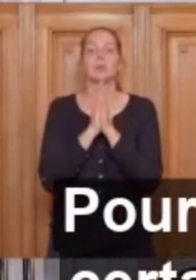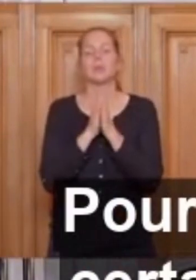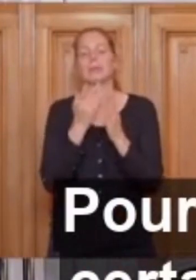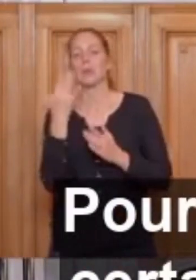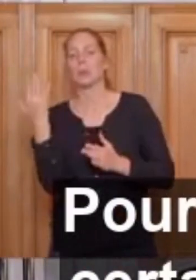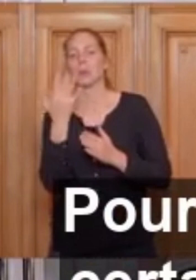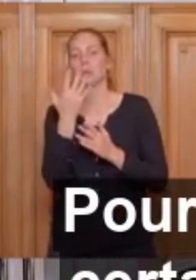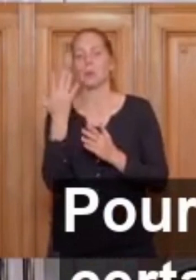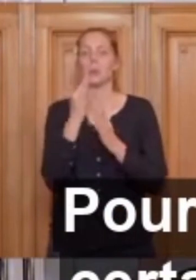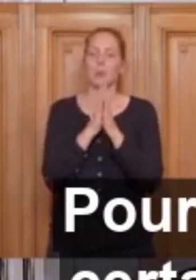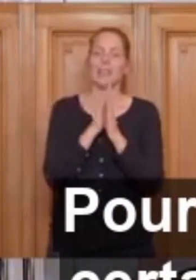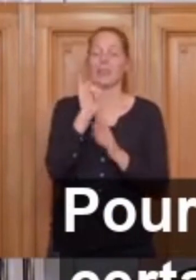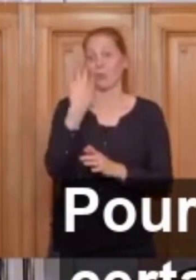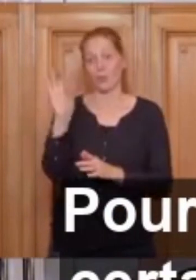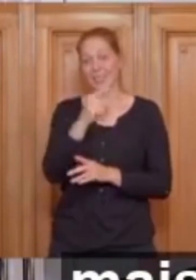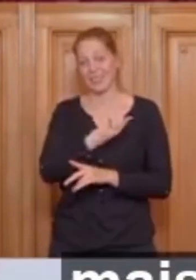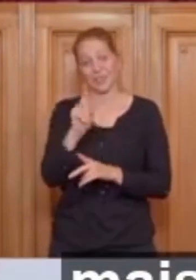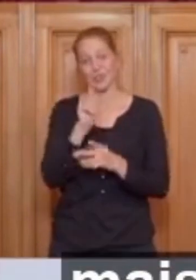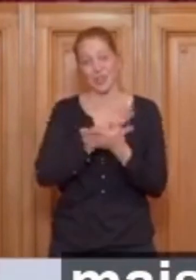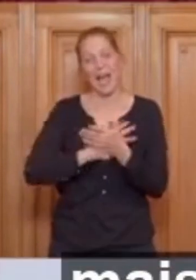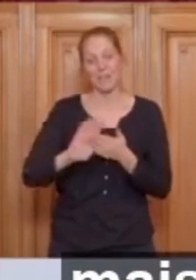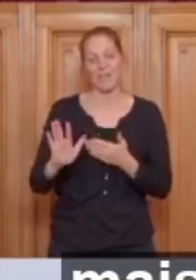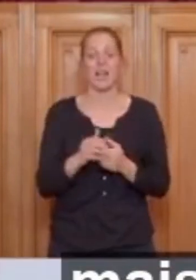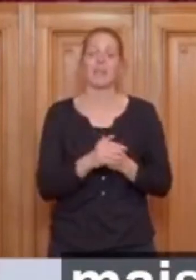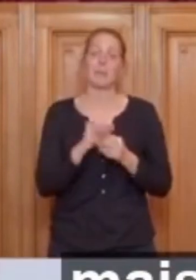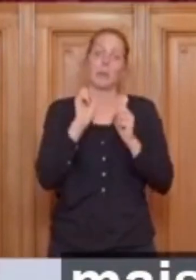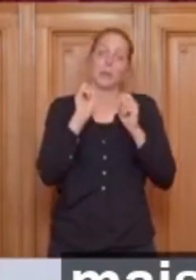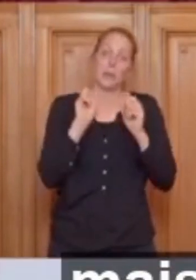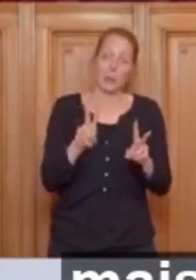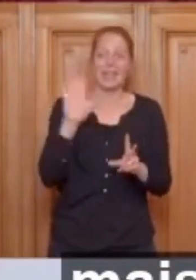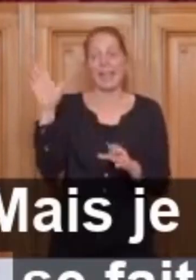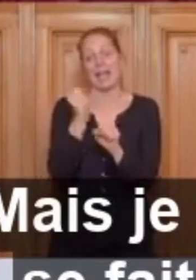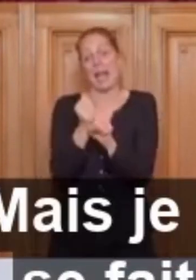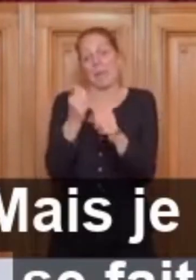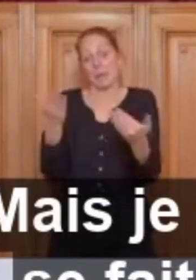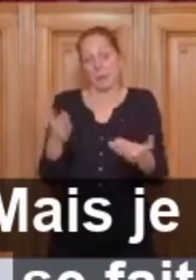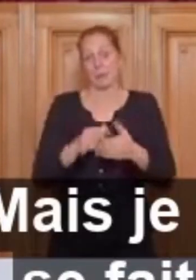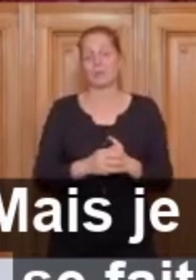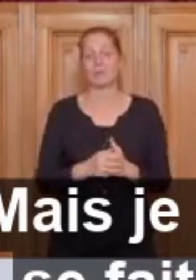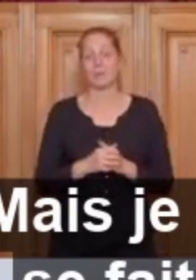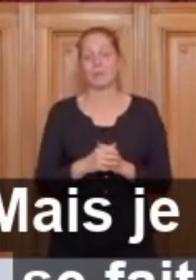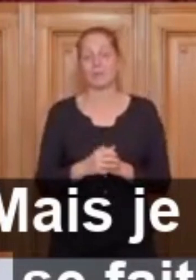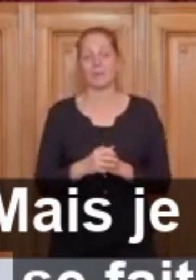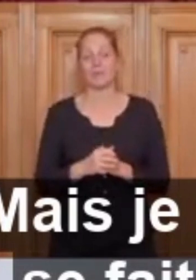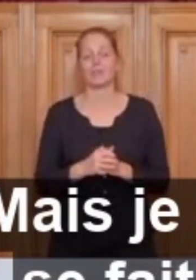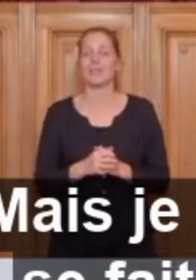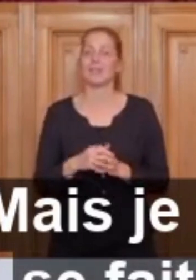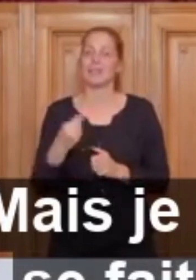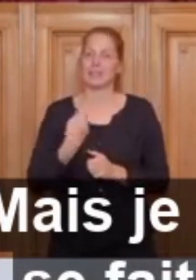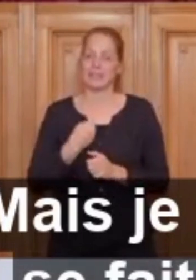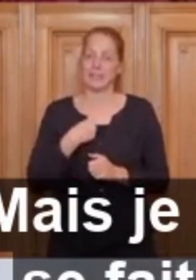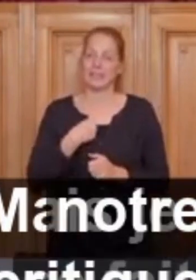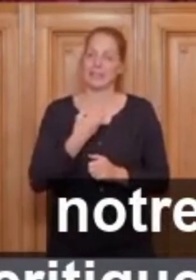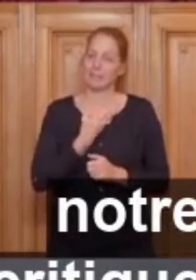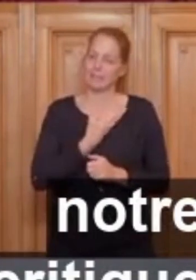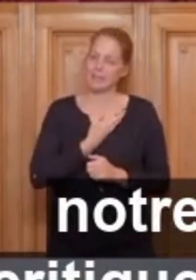ist sicher auch für euch nicht immer einfach gewesen. Aber gut, das ist ja erwischt. Aber ich will aber hier ganz